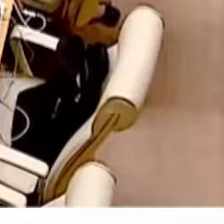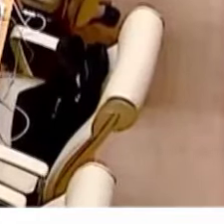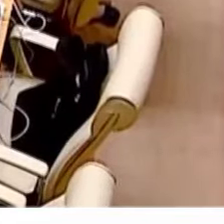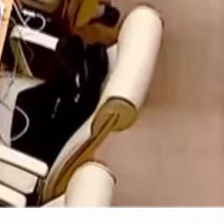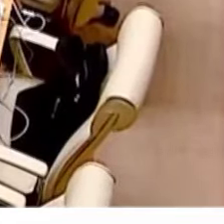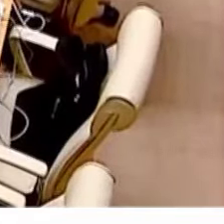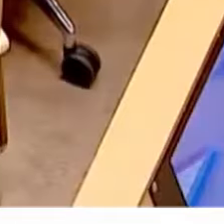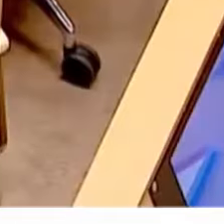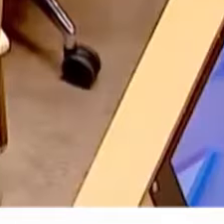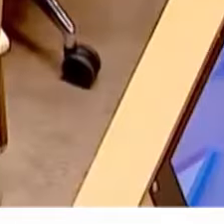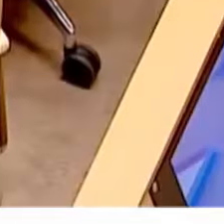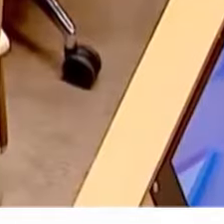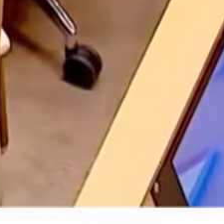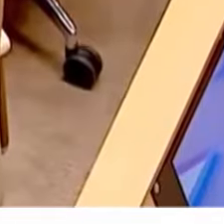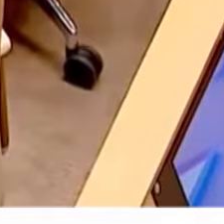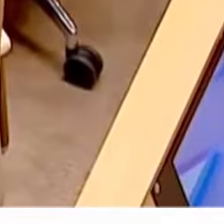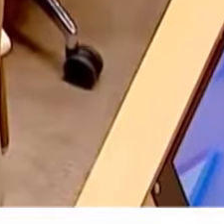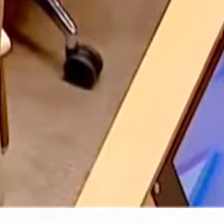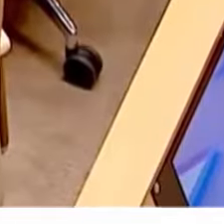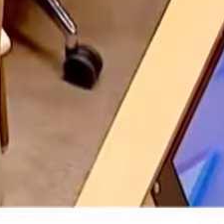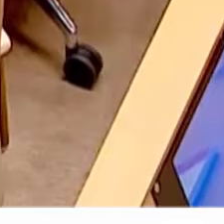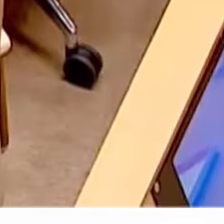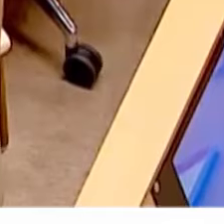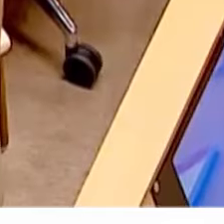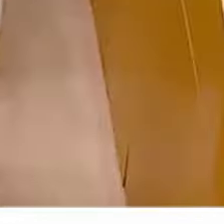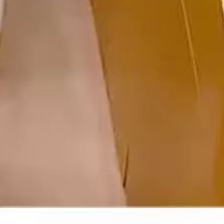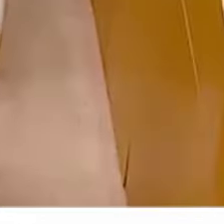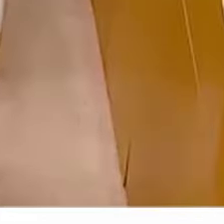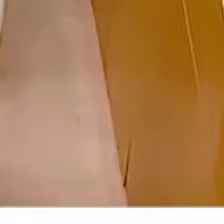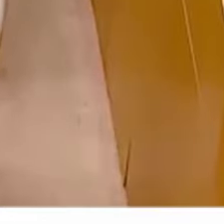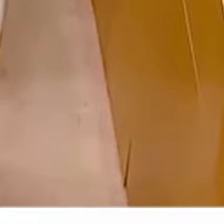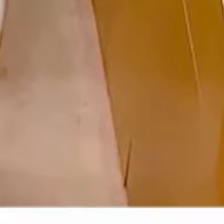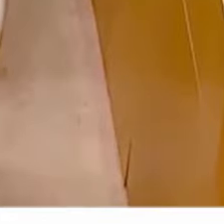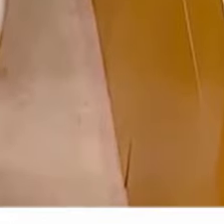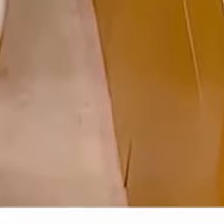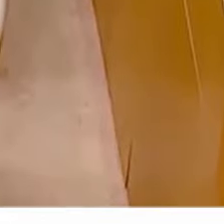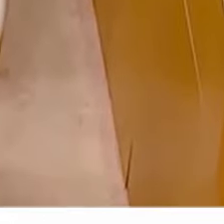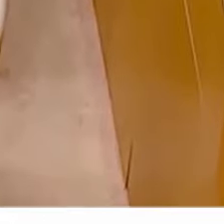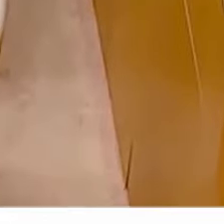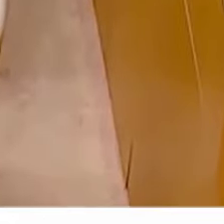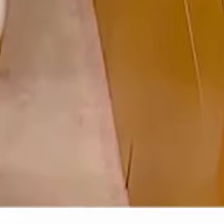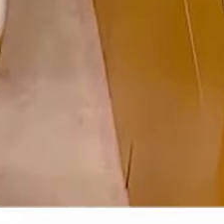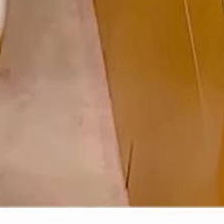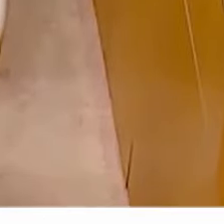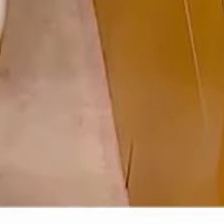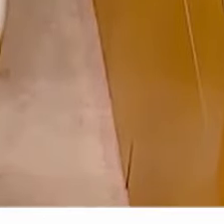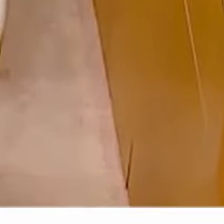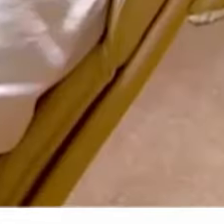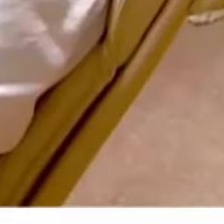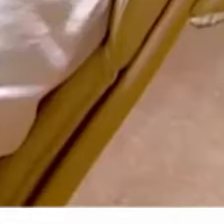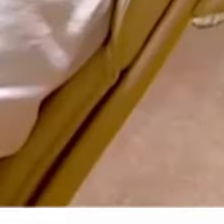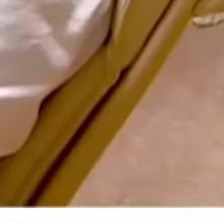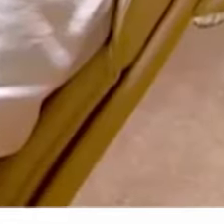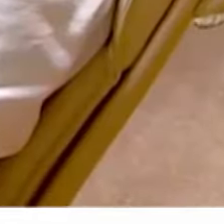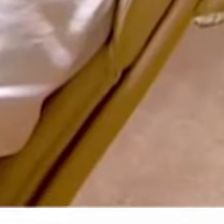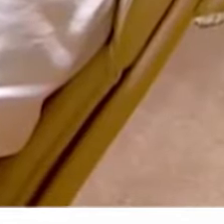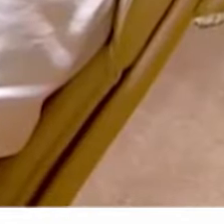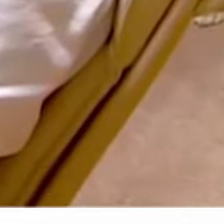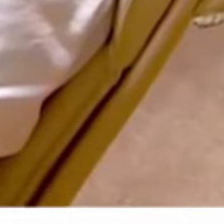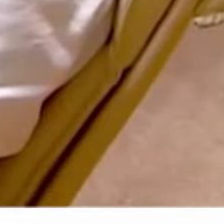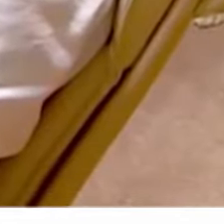ირაკლი კობახიძემ სამომავლო გეგმებით შეაჯამა და ქვეყნის განვითარების გზაზე მთავარი ეროვნული ამოცანები დაასახელა: სიღარიბის დაძლევა და